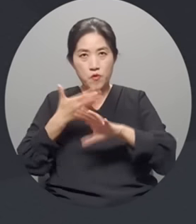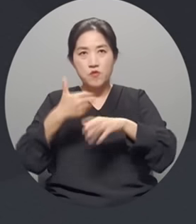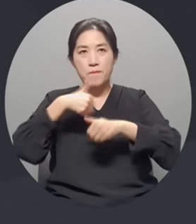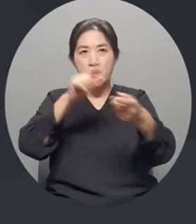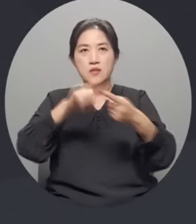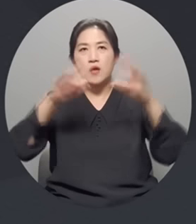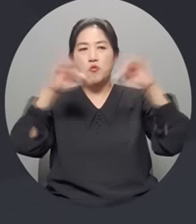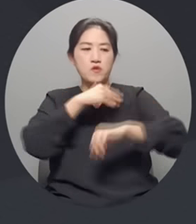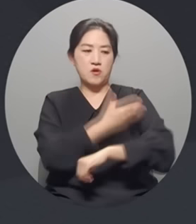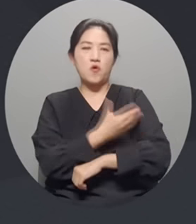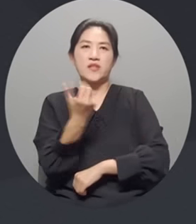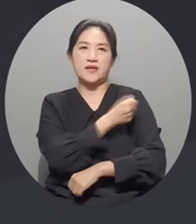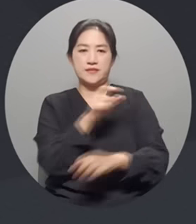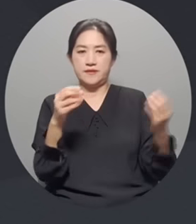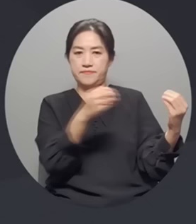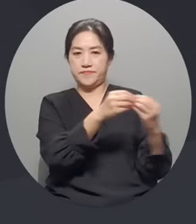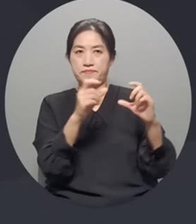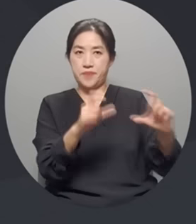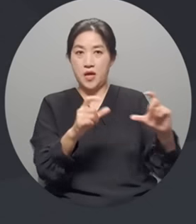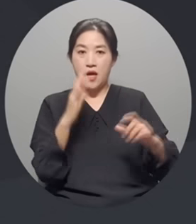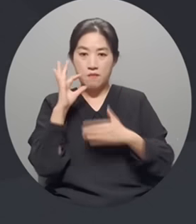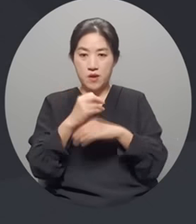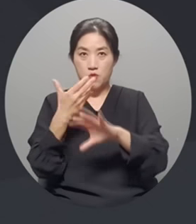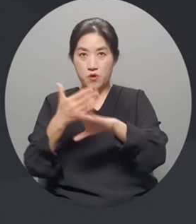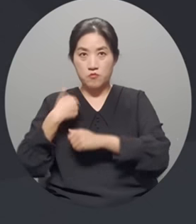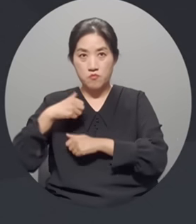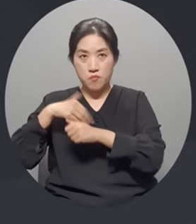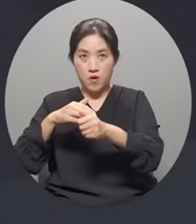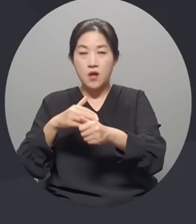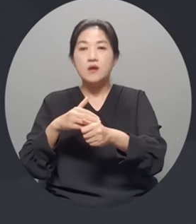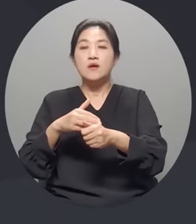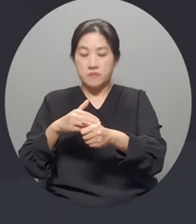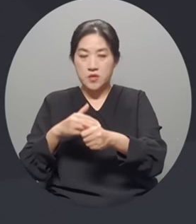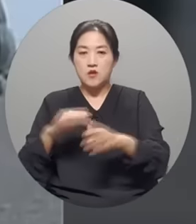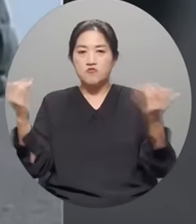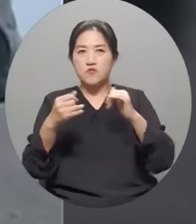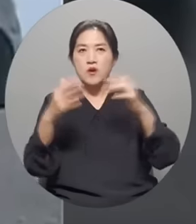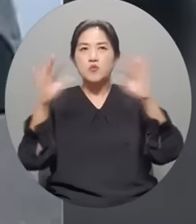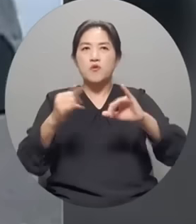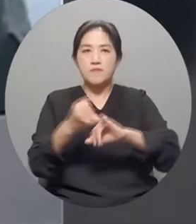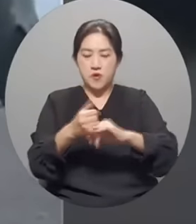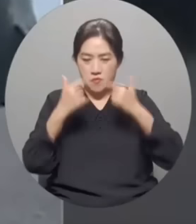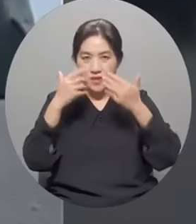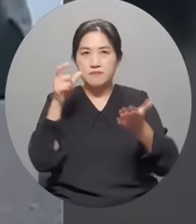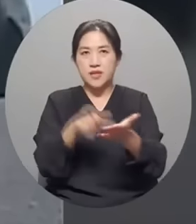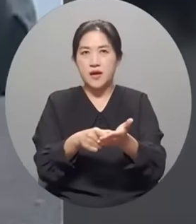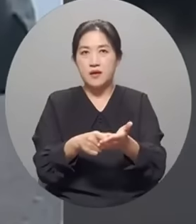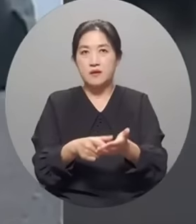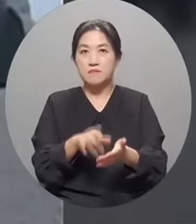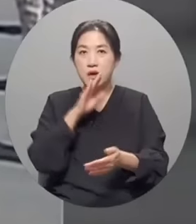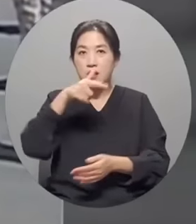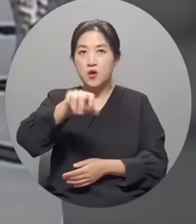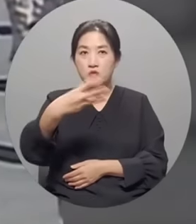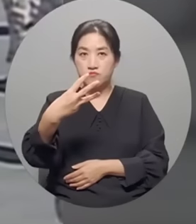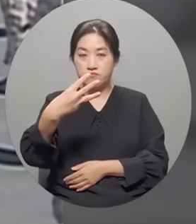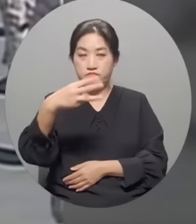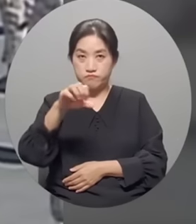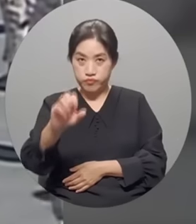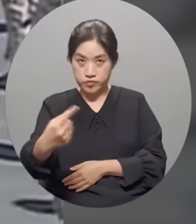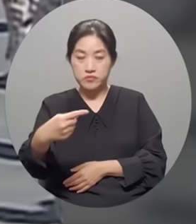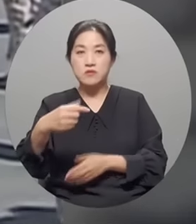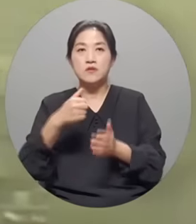동의권을 갖는다고 명시해 파병하려면 국회 동의가 필요하다는 걸 분명히 했습니다. 실제로 걸프전 파병부터